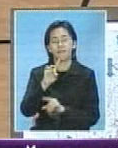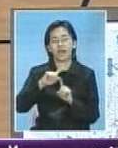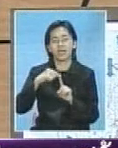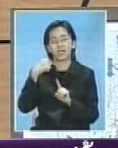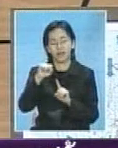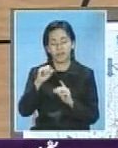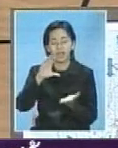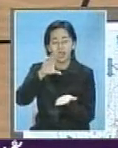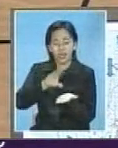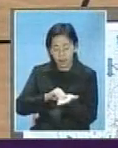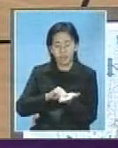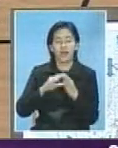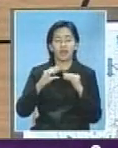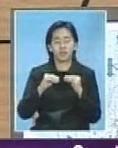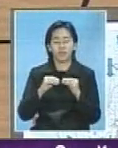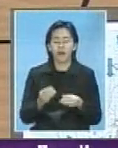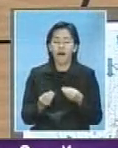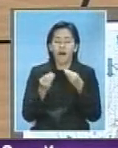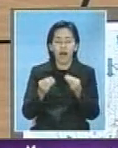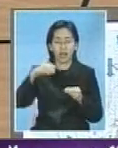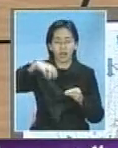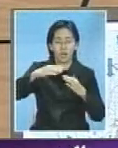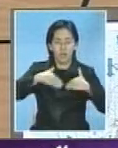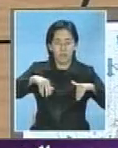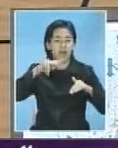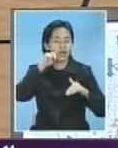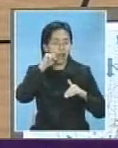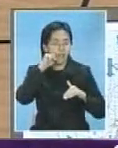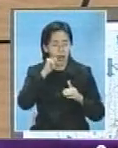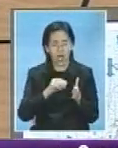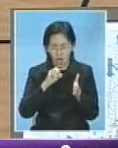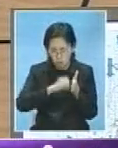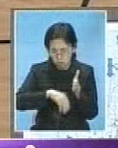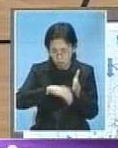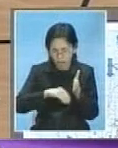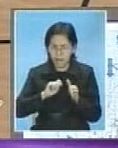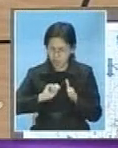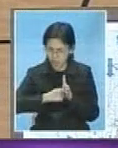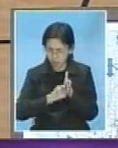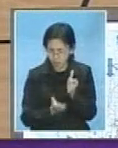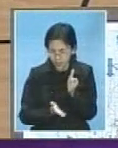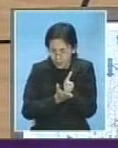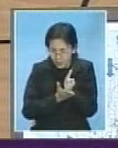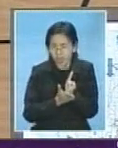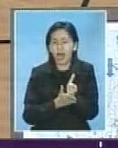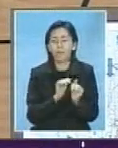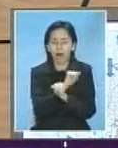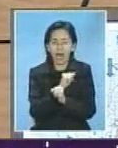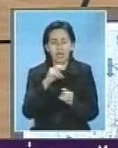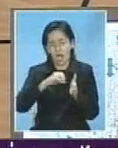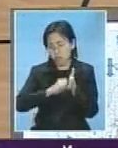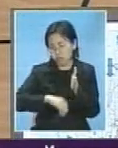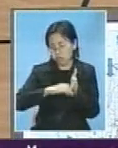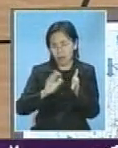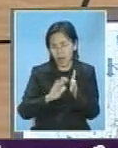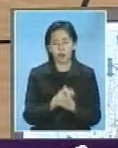เป็นการบันทึกและมีการมอบหมายให้กรมชลประทานเร่งอุดรอยรั่วตามคันกั้นแม่น้ำเจ้าพระยาฝั่งตะวันตกโดยมอบหมายให้กระทรวงคมน